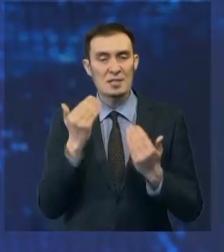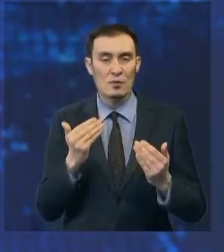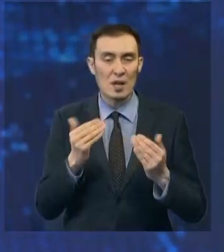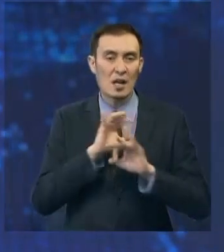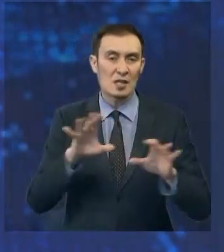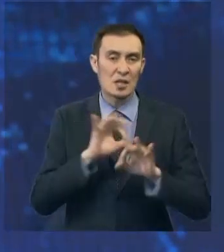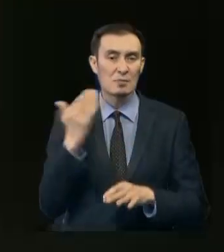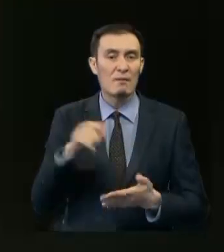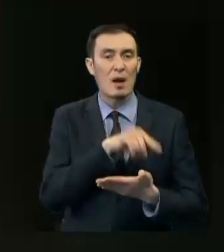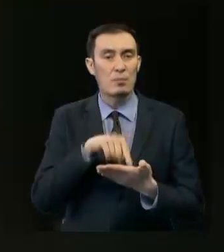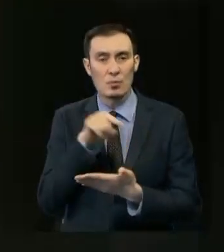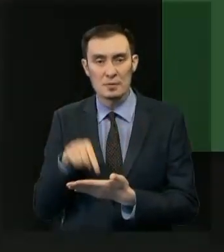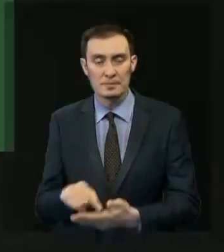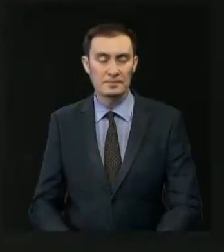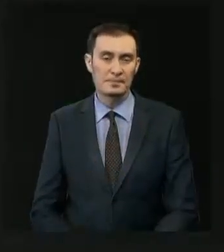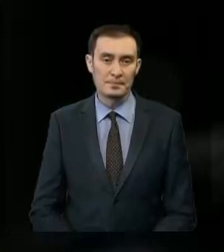опросе